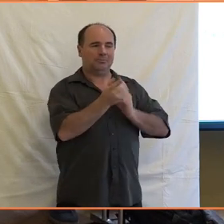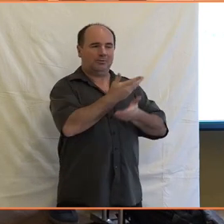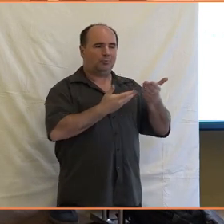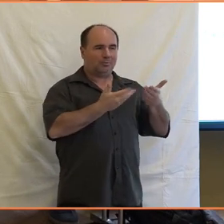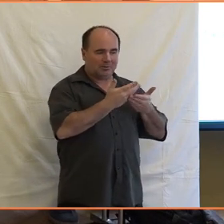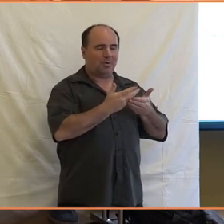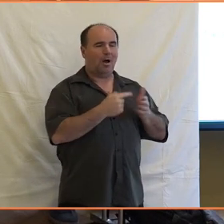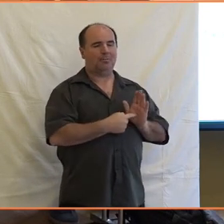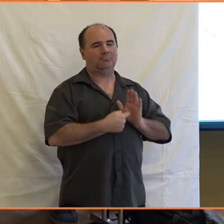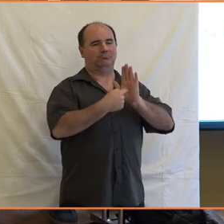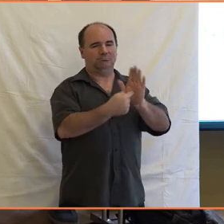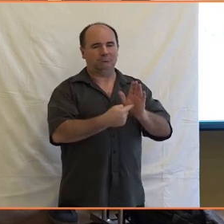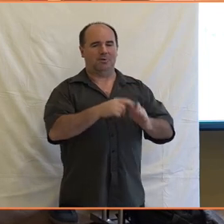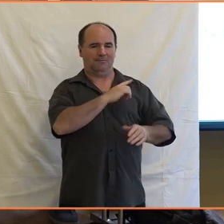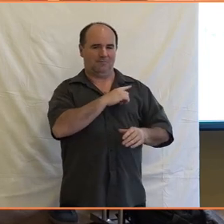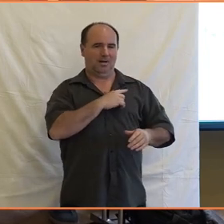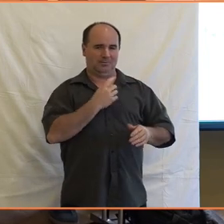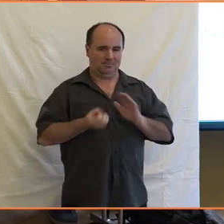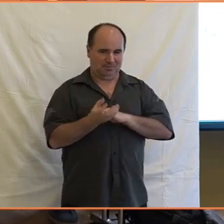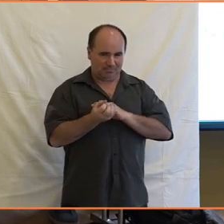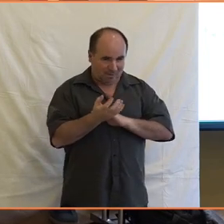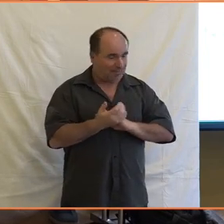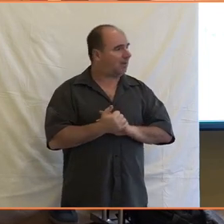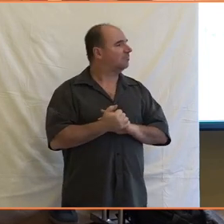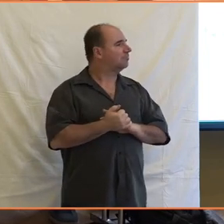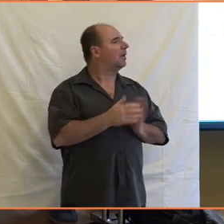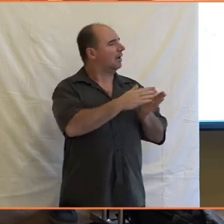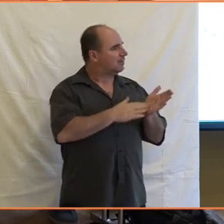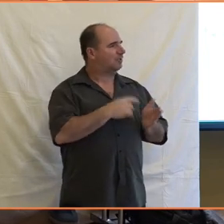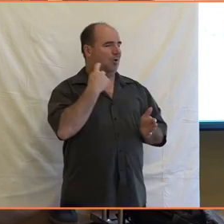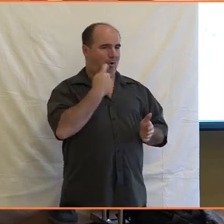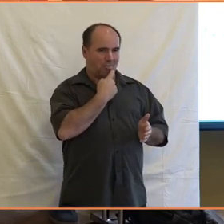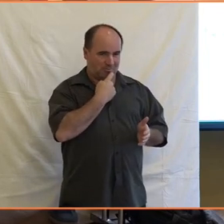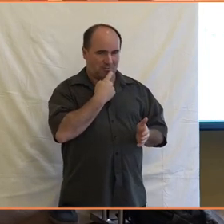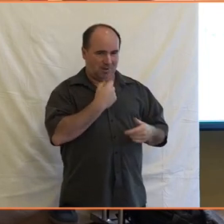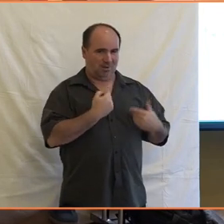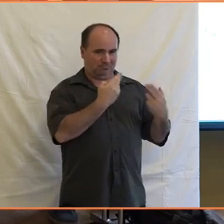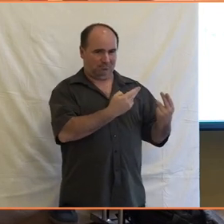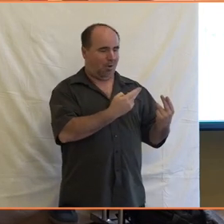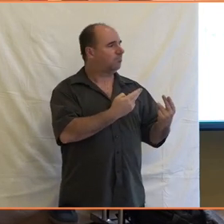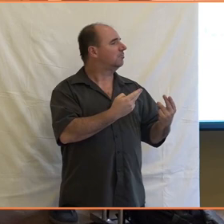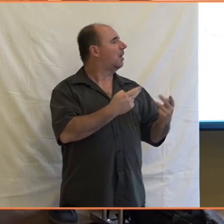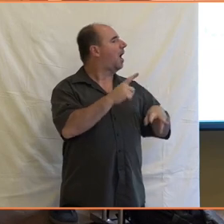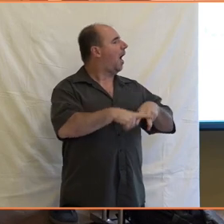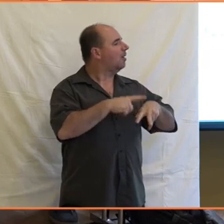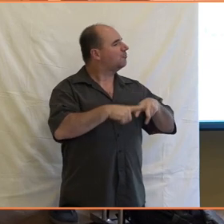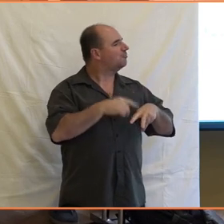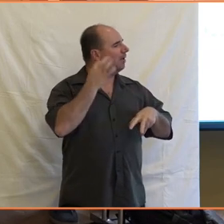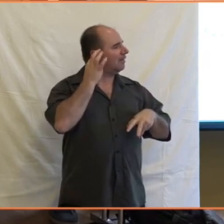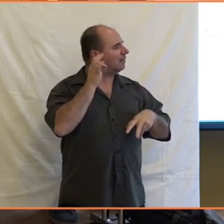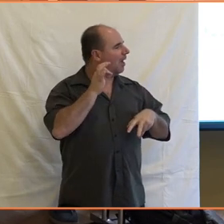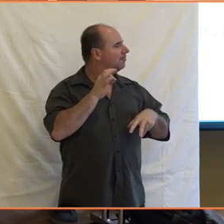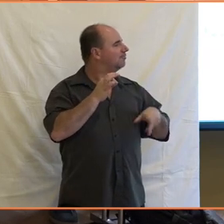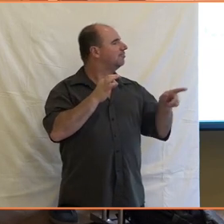přednesli tady příspěvek na tohle téma. Začne Honza, následovat bude Alžběta a pak bude